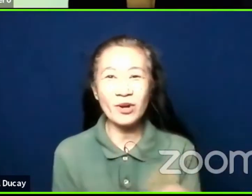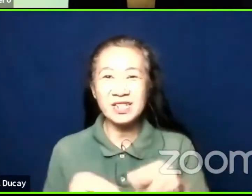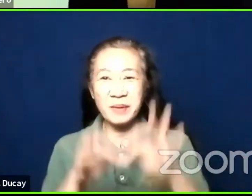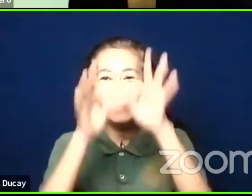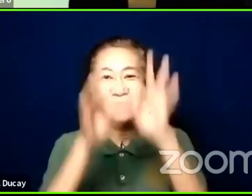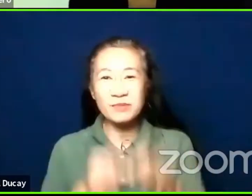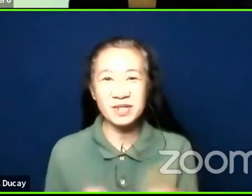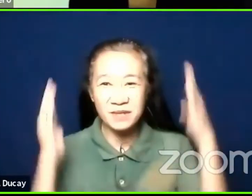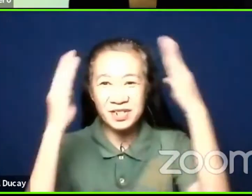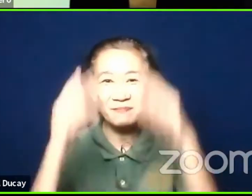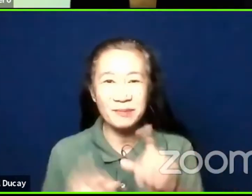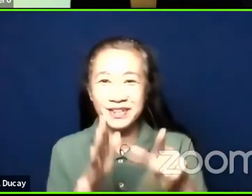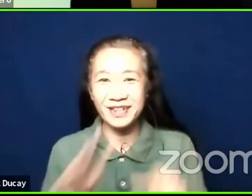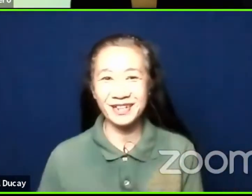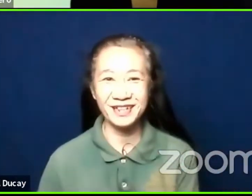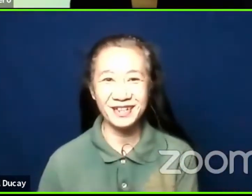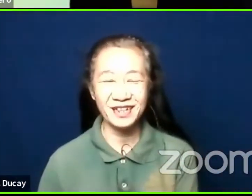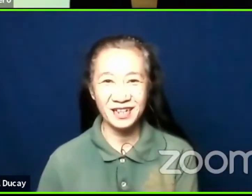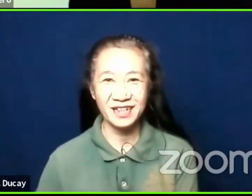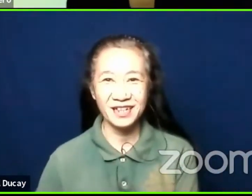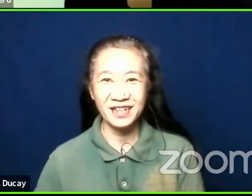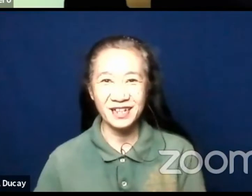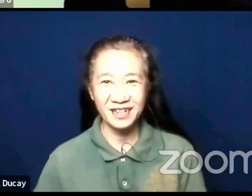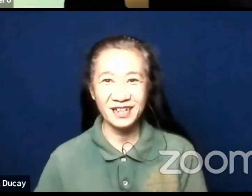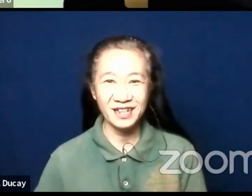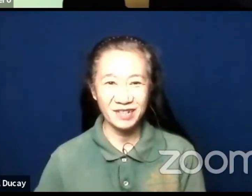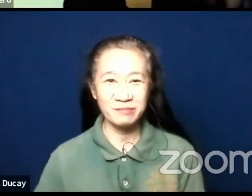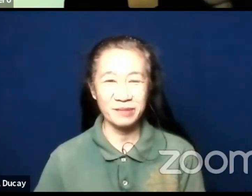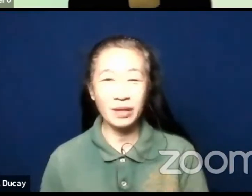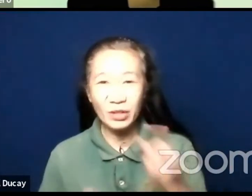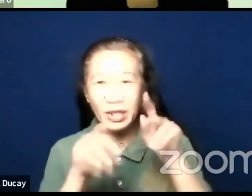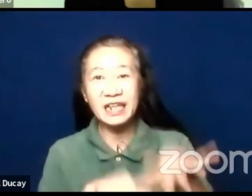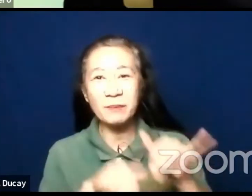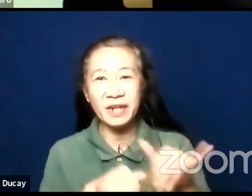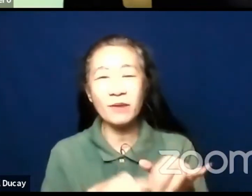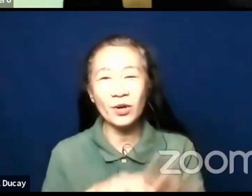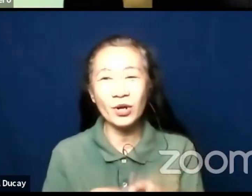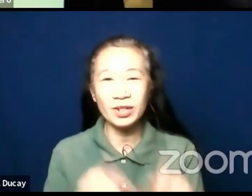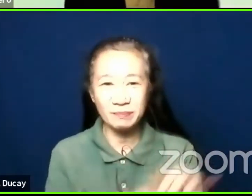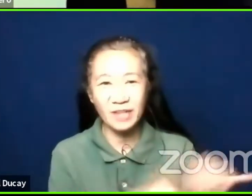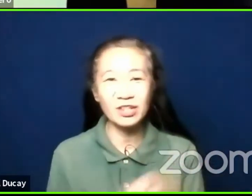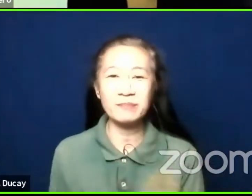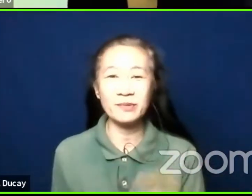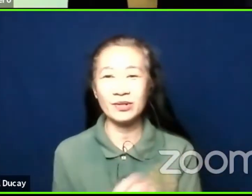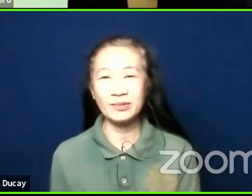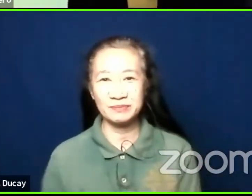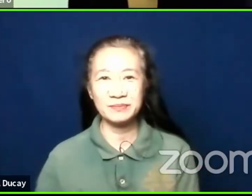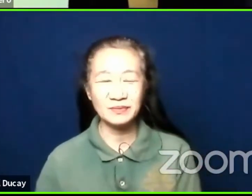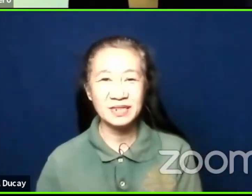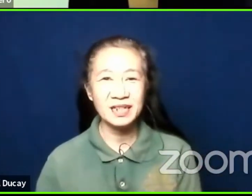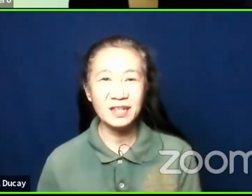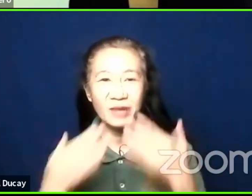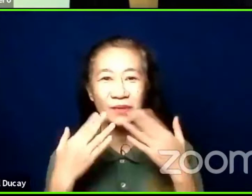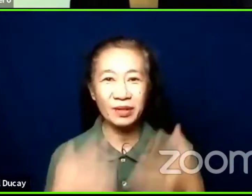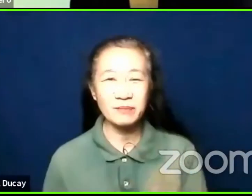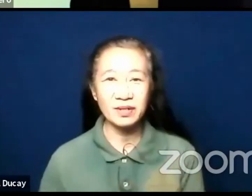Magpe-prepare po ako kasi may mas po si Bishop mamaya. Okay po. Sige po. Thank you, Pero Teacher nandito pa rin Aisel. po ako. Ano lang Okay, po thank you, ako. Teacher